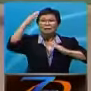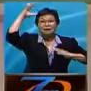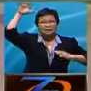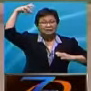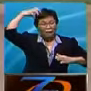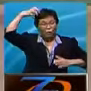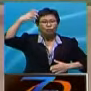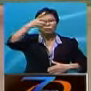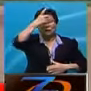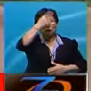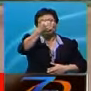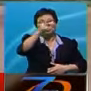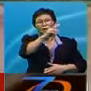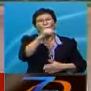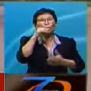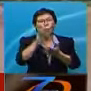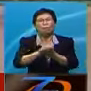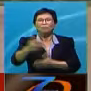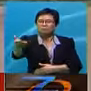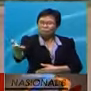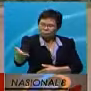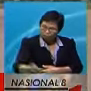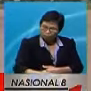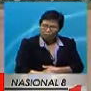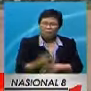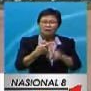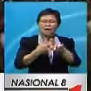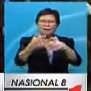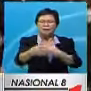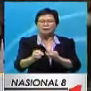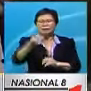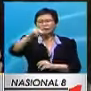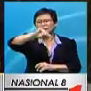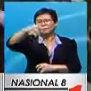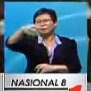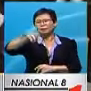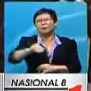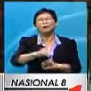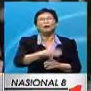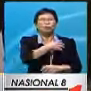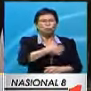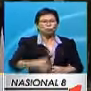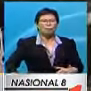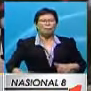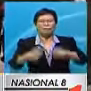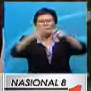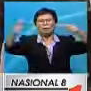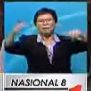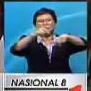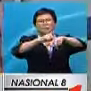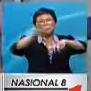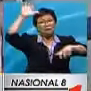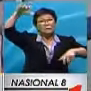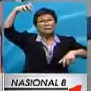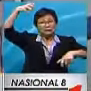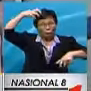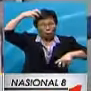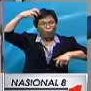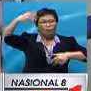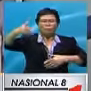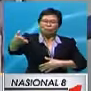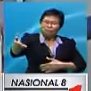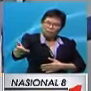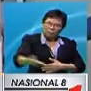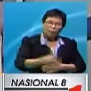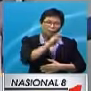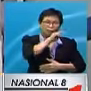Hai Hing dan isteri serta para pegawai dari Pejabat Perdana Menteri dan Kedutaan Besar Malaysia di Vientiane. Turut menyambut ketibaan